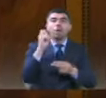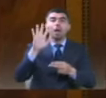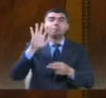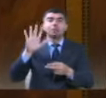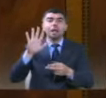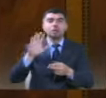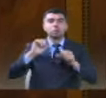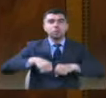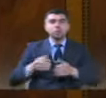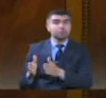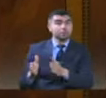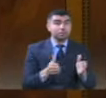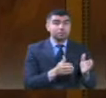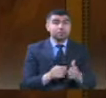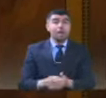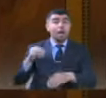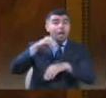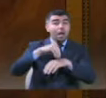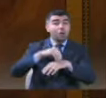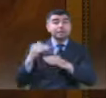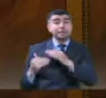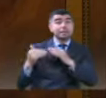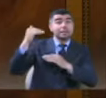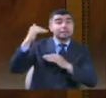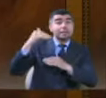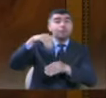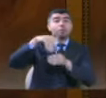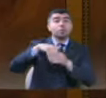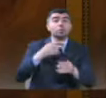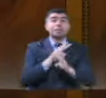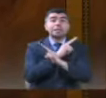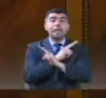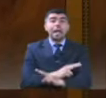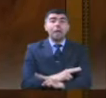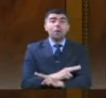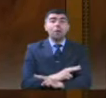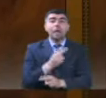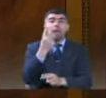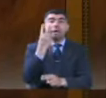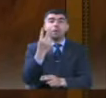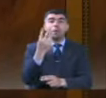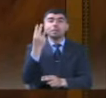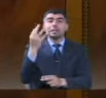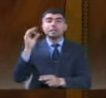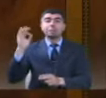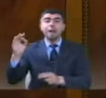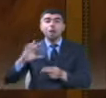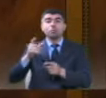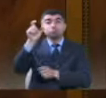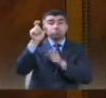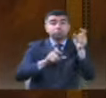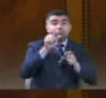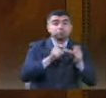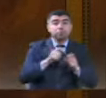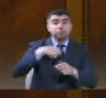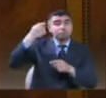قديم. الرفع من الحد الأدنى للمعاش لفائدة 12500 مستخدم بالنسبة للنظام الجماعي لمنح